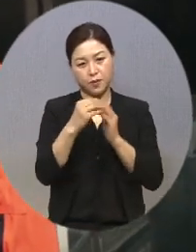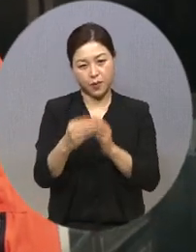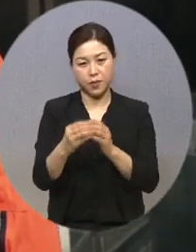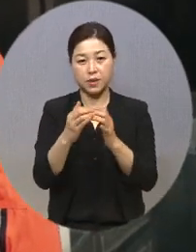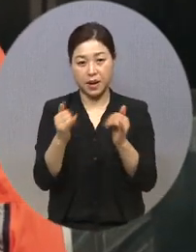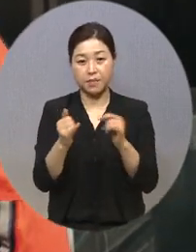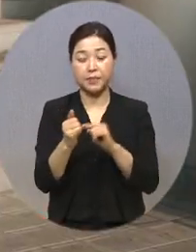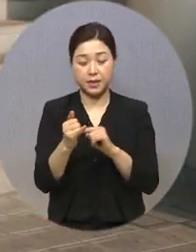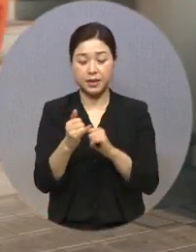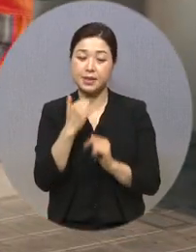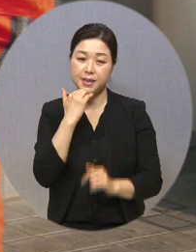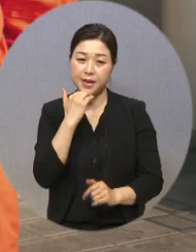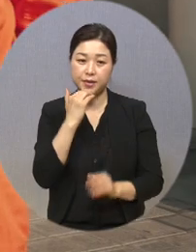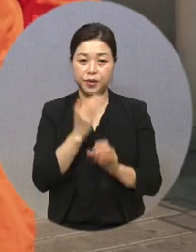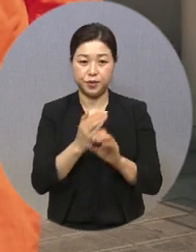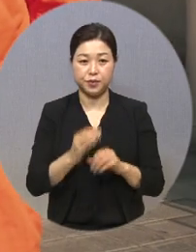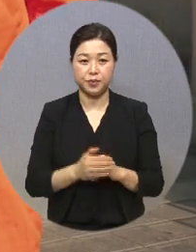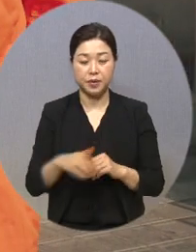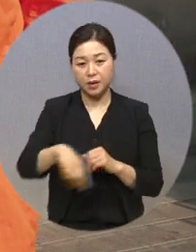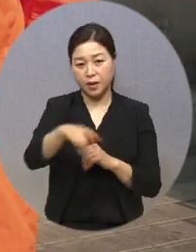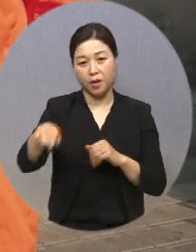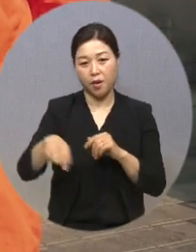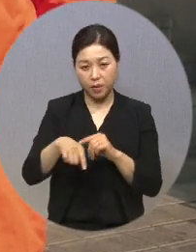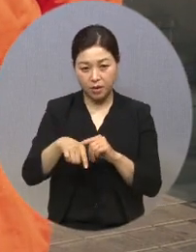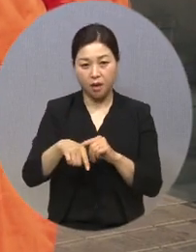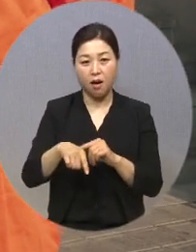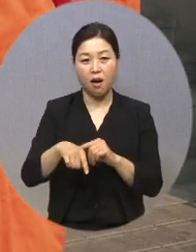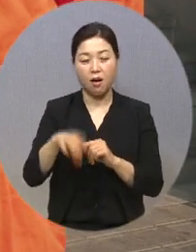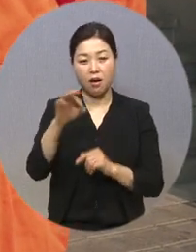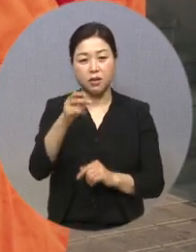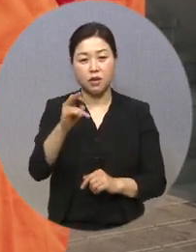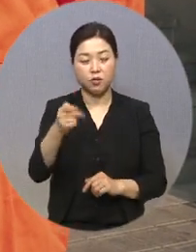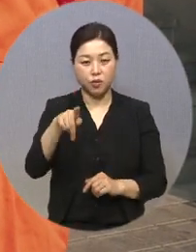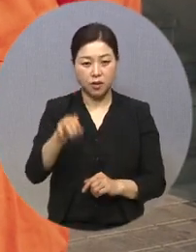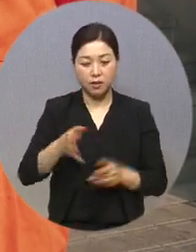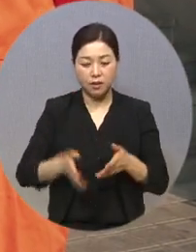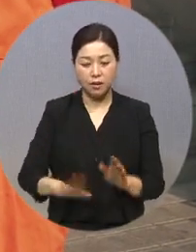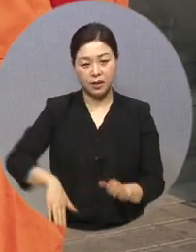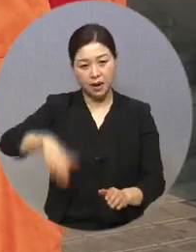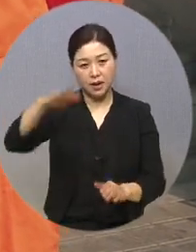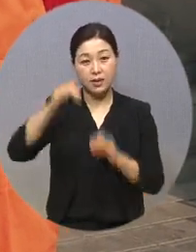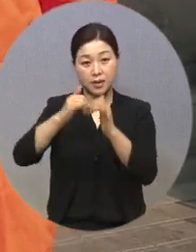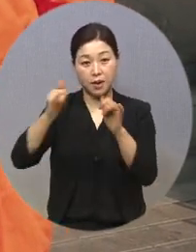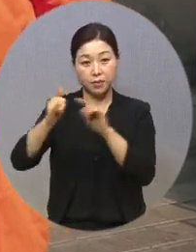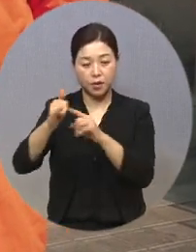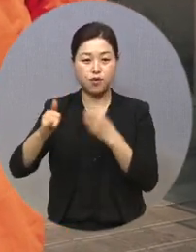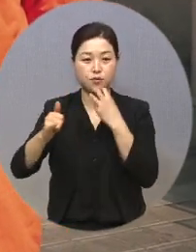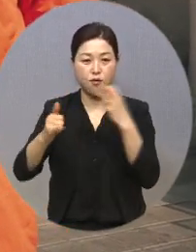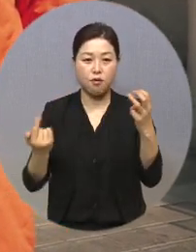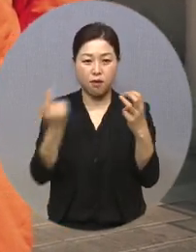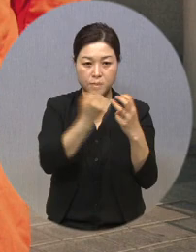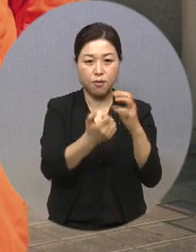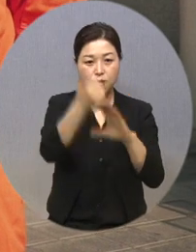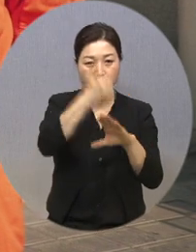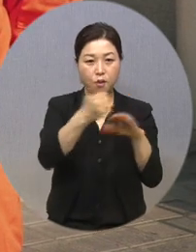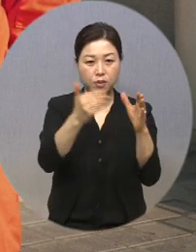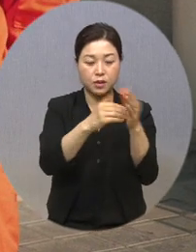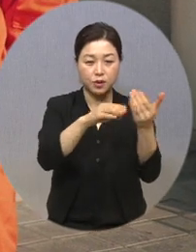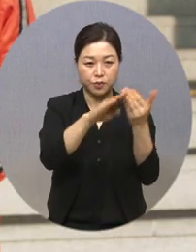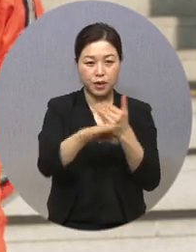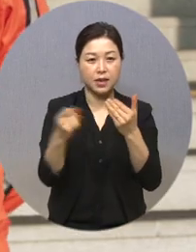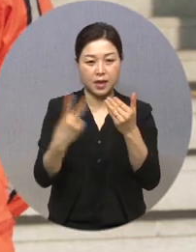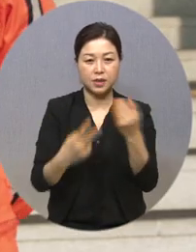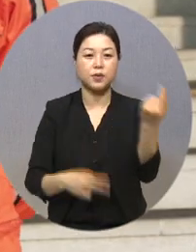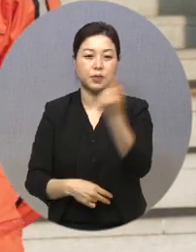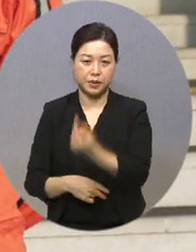기다리고 있는데요. 다들 영광 출신이시래요. 영광에서 태어나서 영광에서 자랐는데 서울로 상경을 성공하신 다음에 다시 영광을 빛내기 위해서 돌아오시는